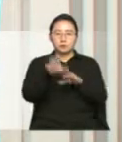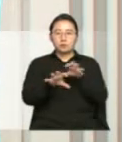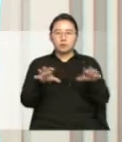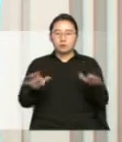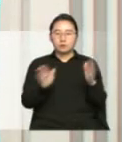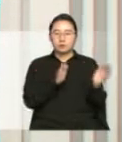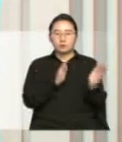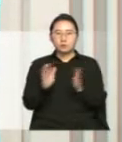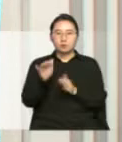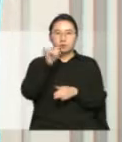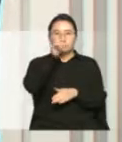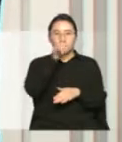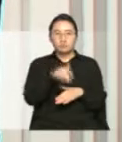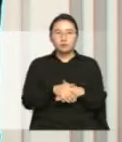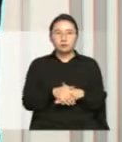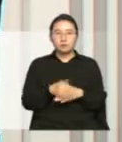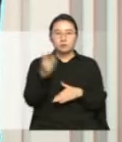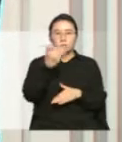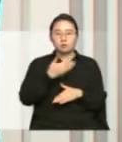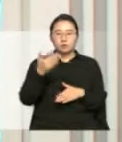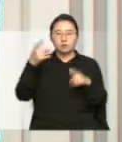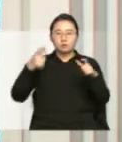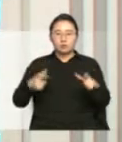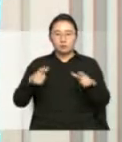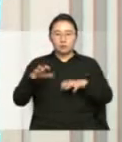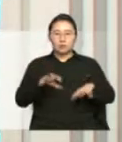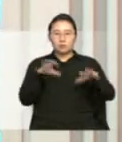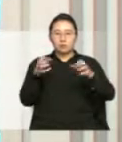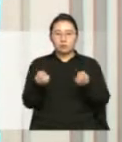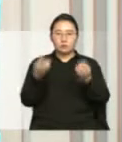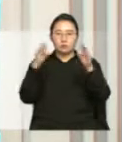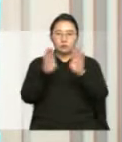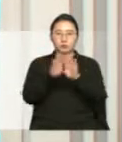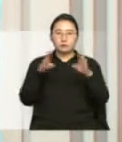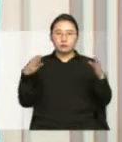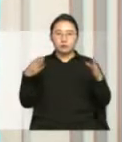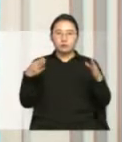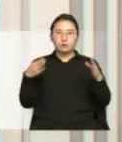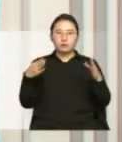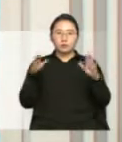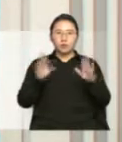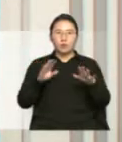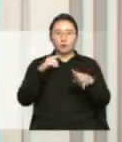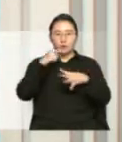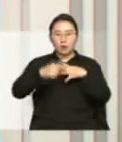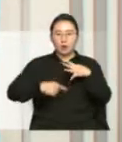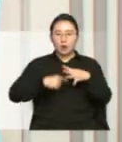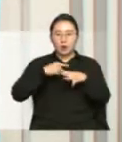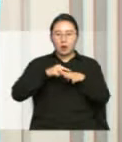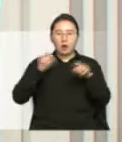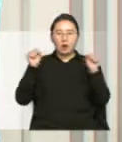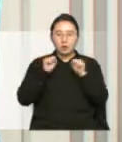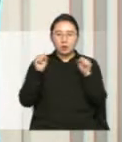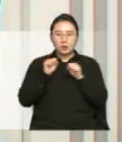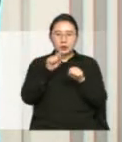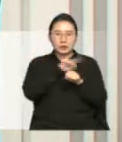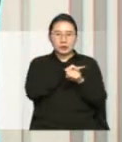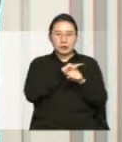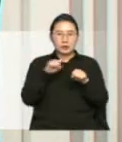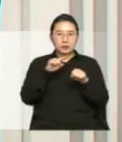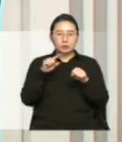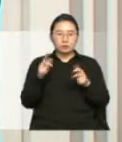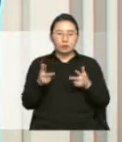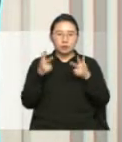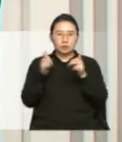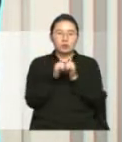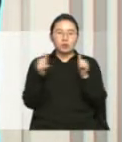곳곳에서 마련되고 있는데요. 구로구에서도 김장 행사가 열렸습니다. 마침 올 가을 들어 가장 추웠던 날, 아침